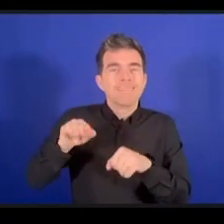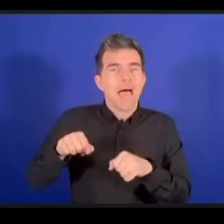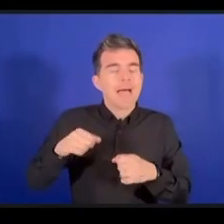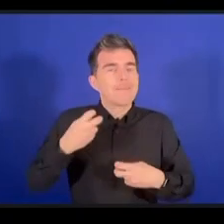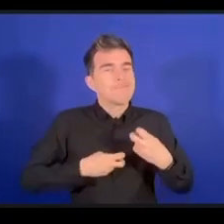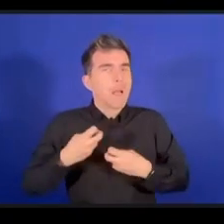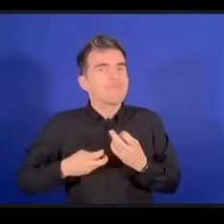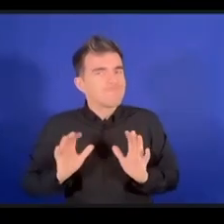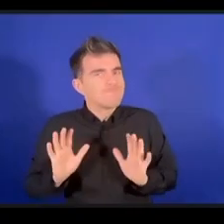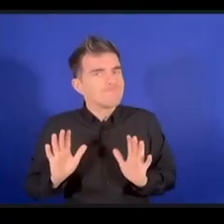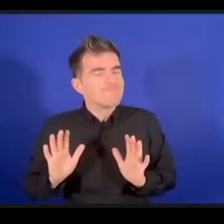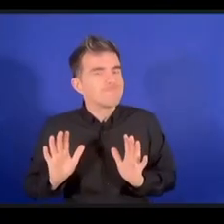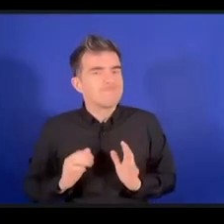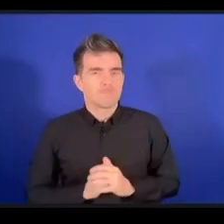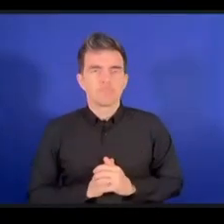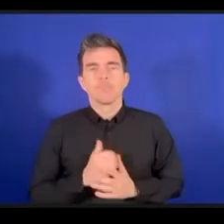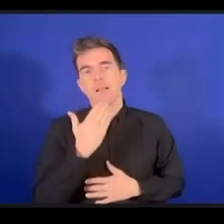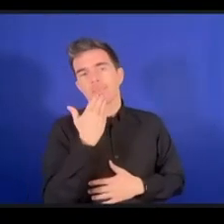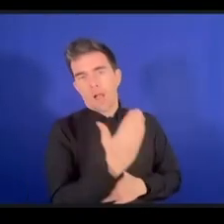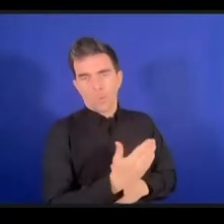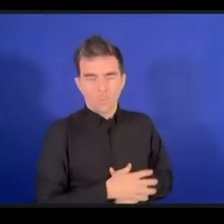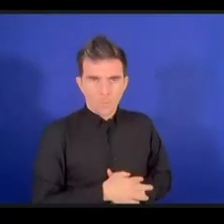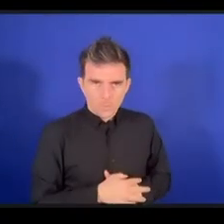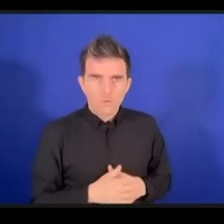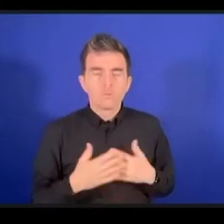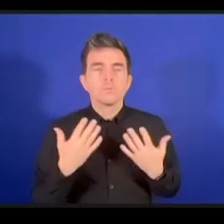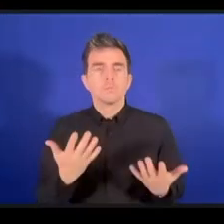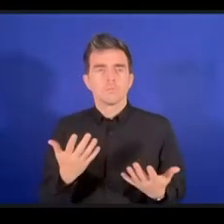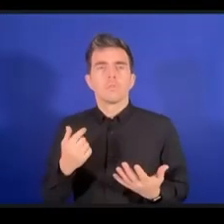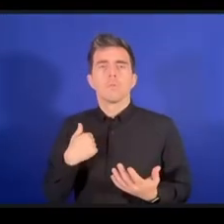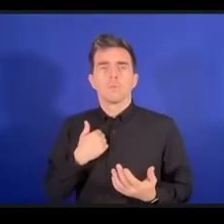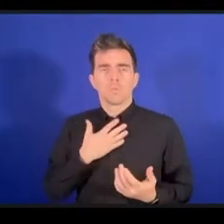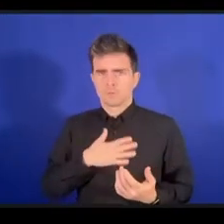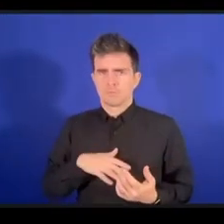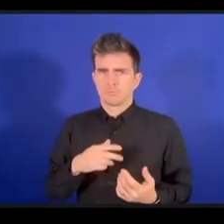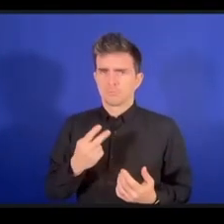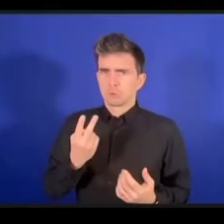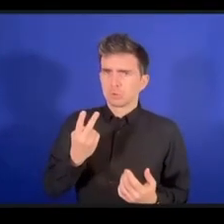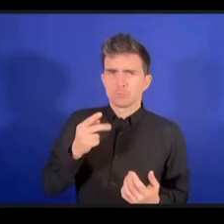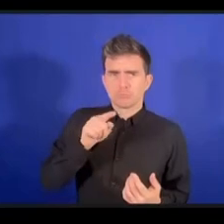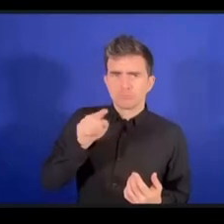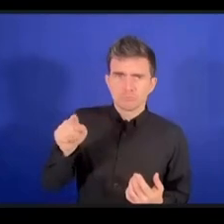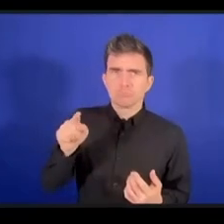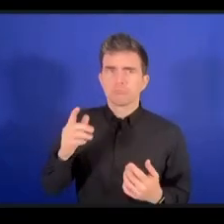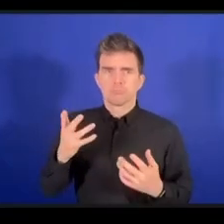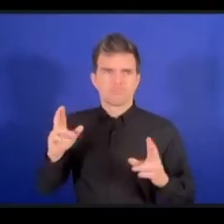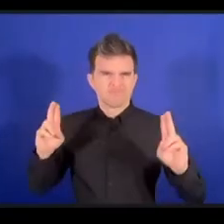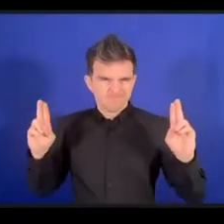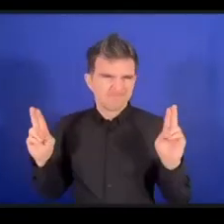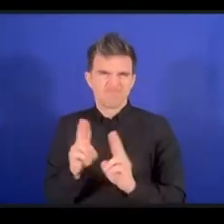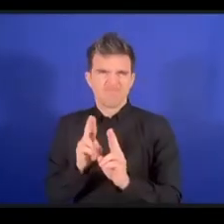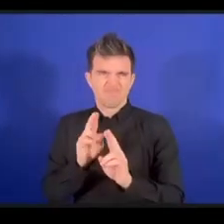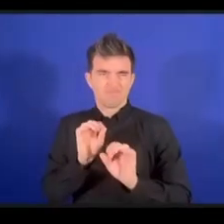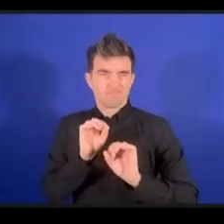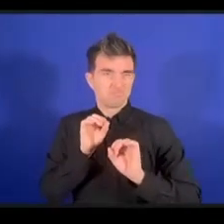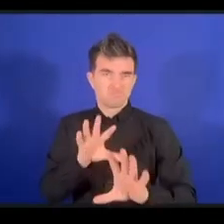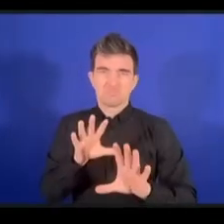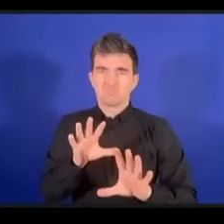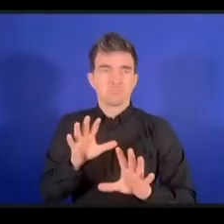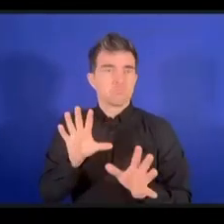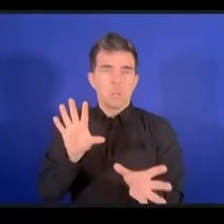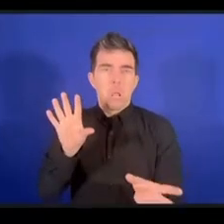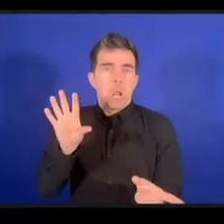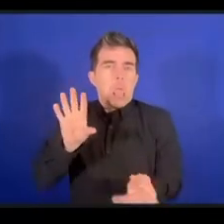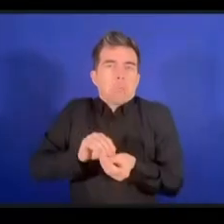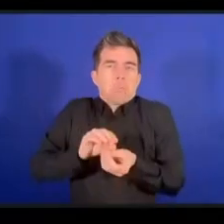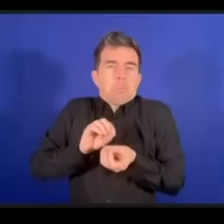两位报告员是否可以非常简短的总结一下，也介